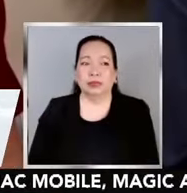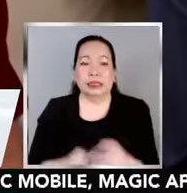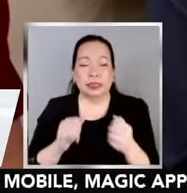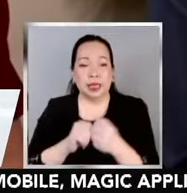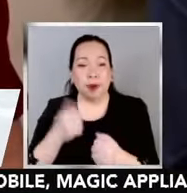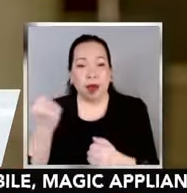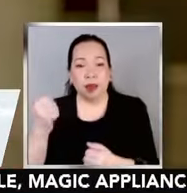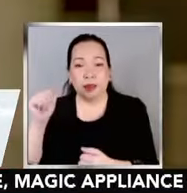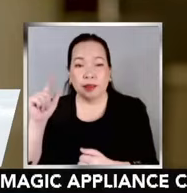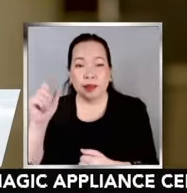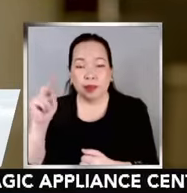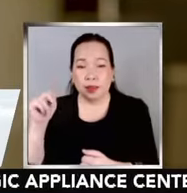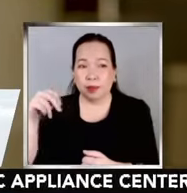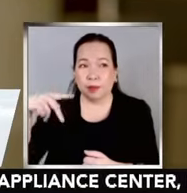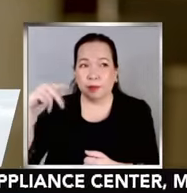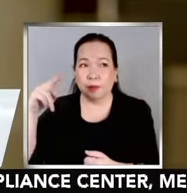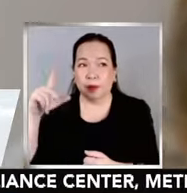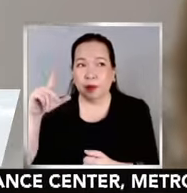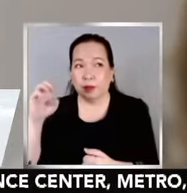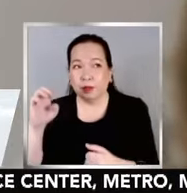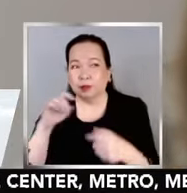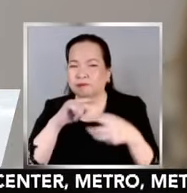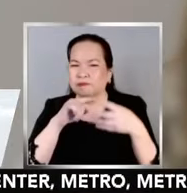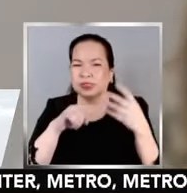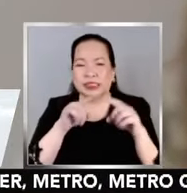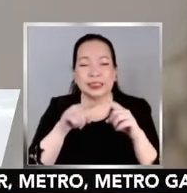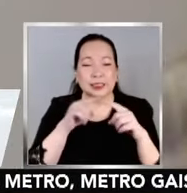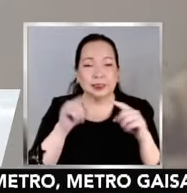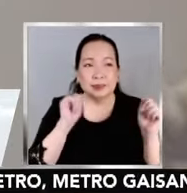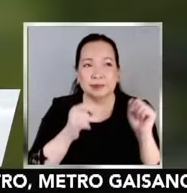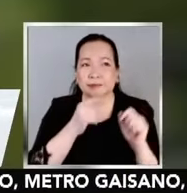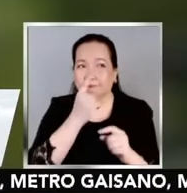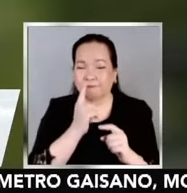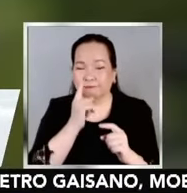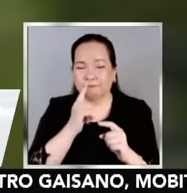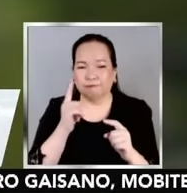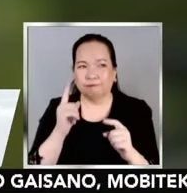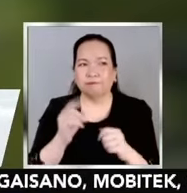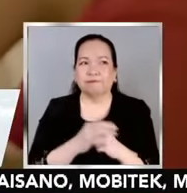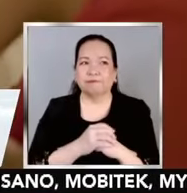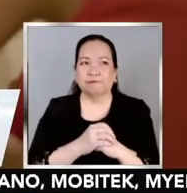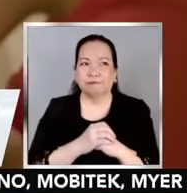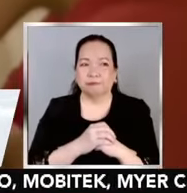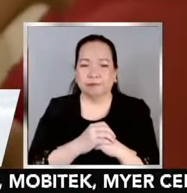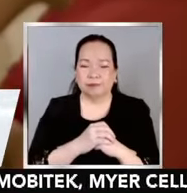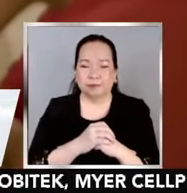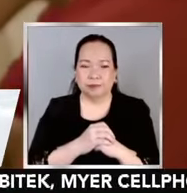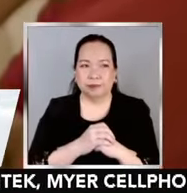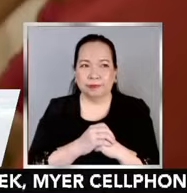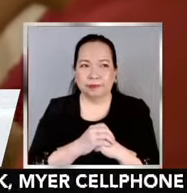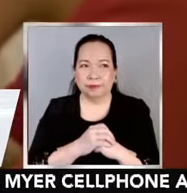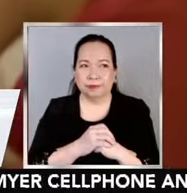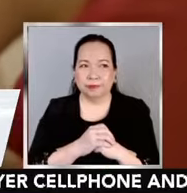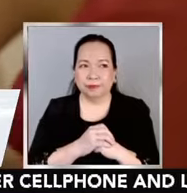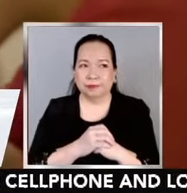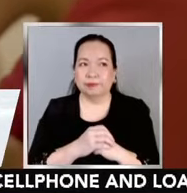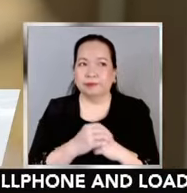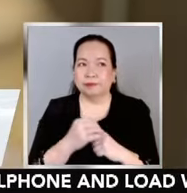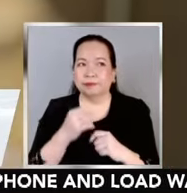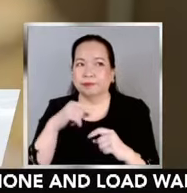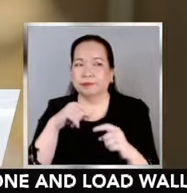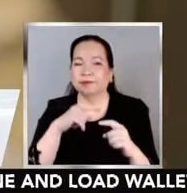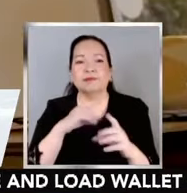Bernadette Allison, Ashley Rivera, Aliana Asistio at si Tina Paner na malaki ang magiging kinalaman